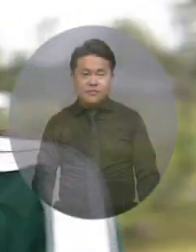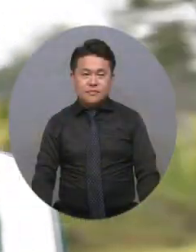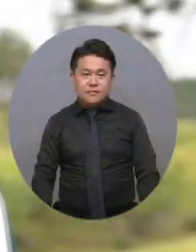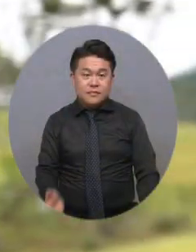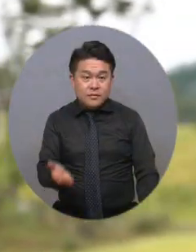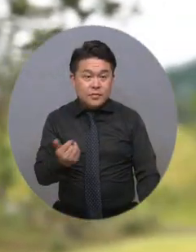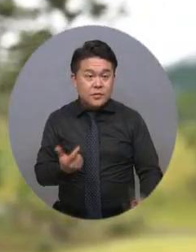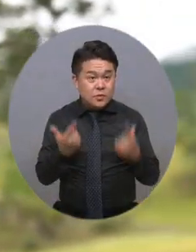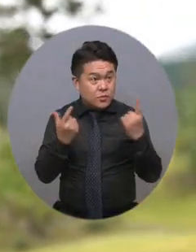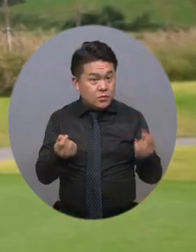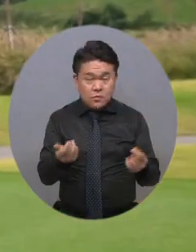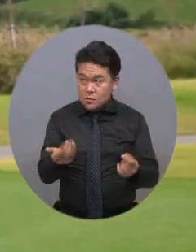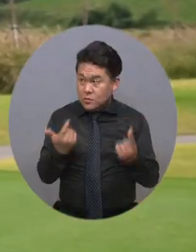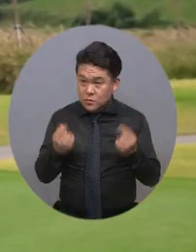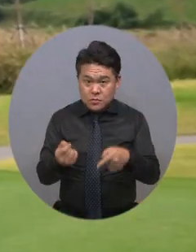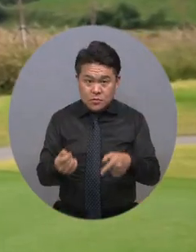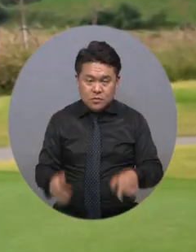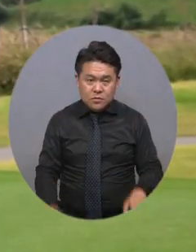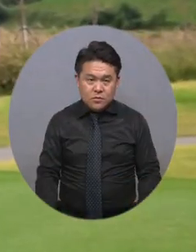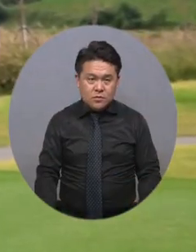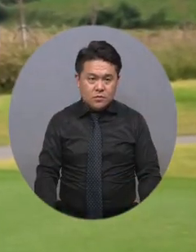아까랑 똑같은데요? 아까 똑같은데?